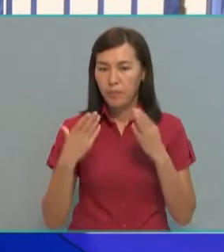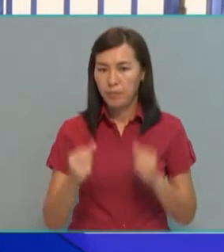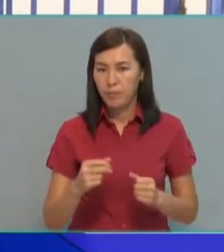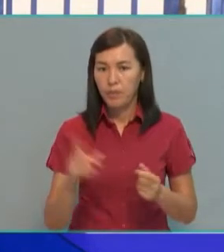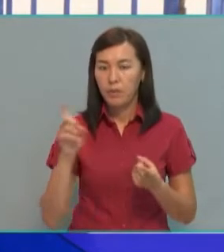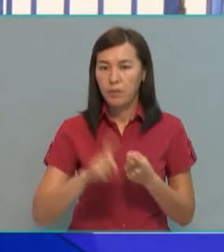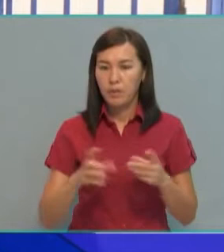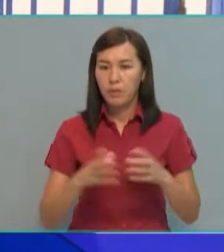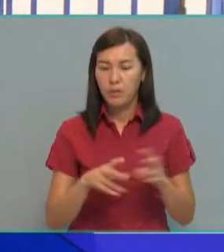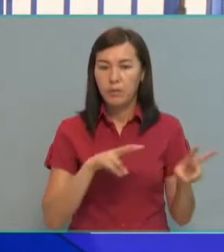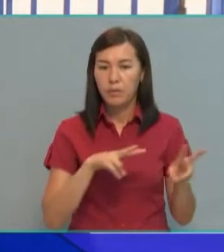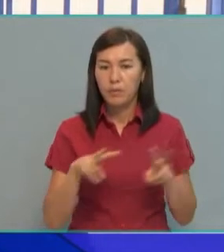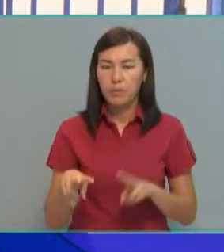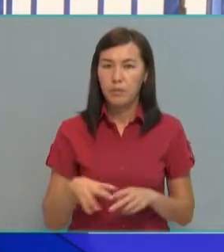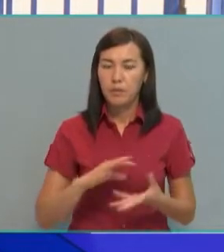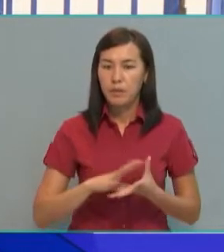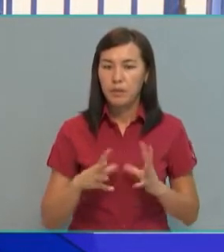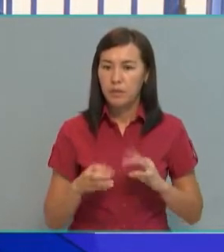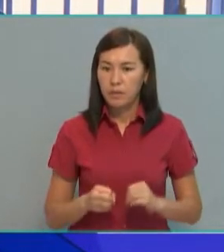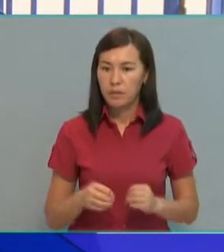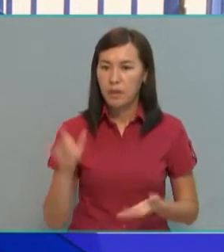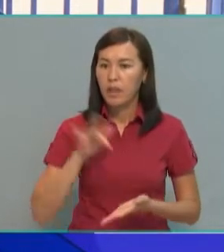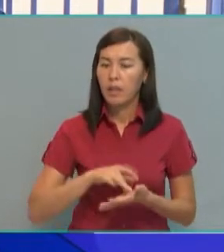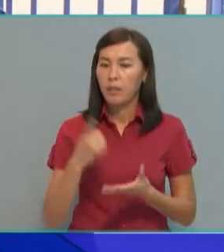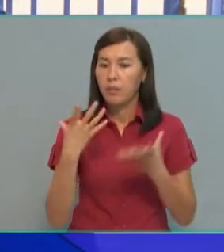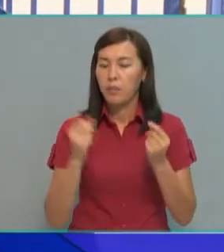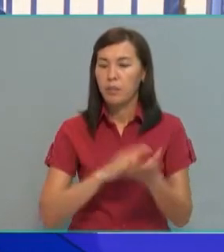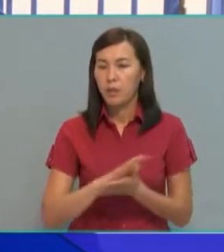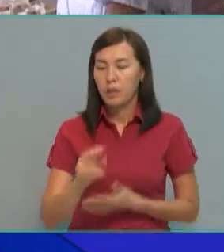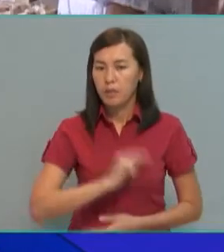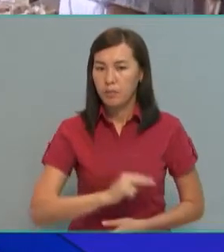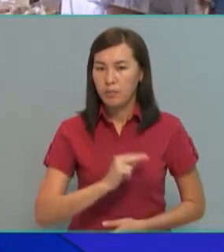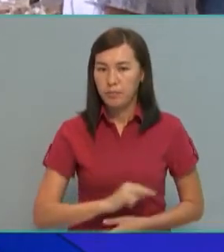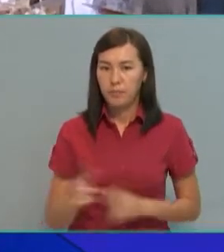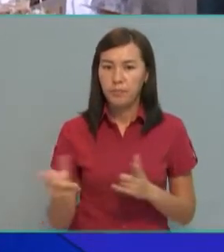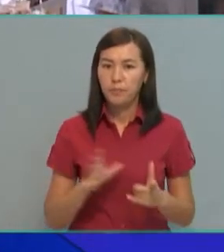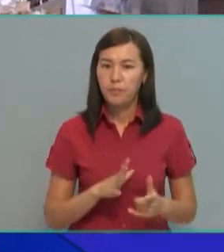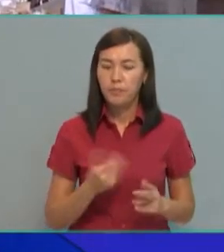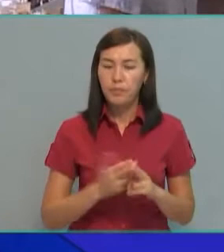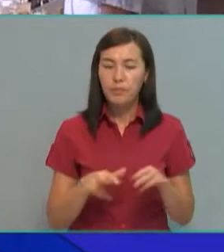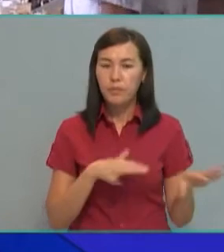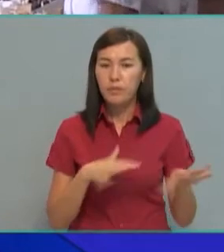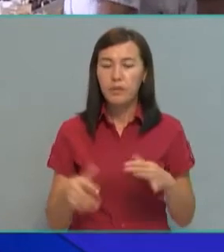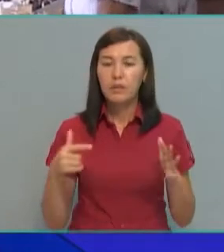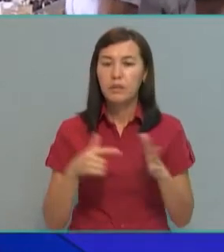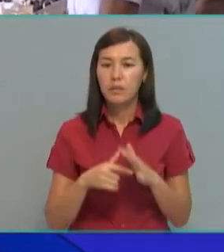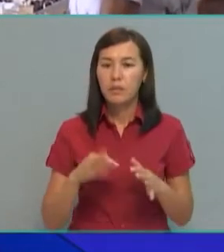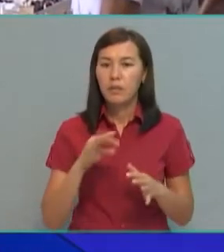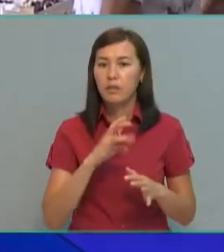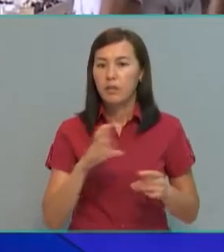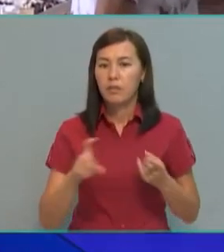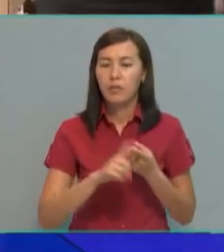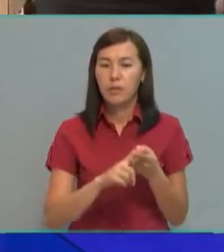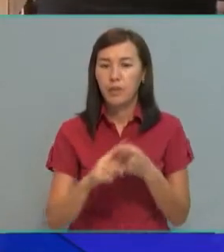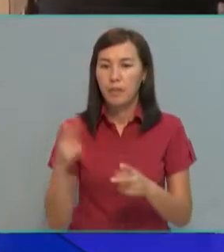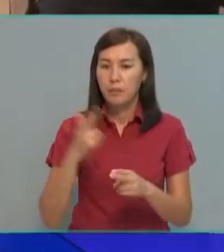құрылған мониторинг топтар бақылап, нәтижесінде қаланы бір күн таза жұмыстар жасалды. Жалпы бұл шаралардың мақсаты